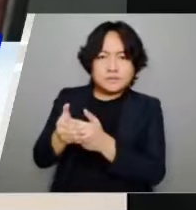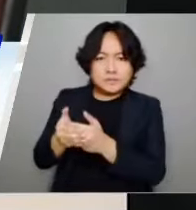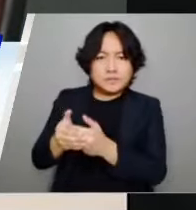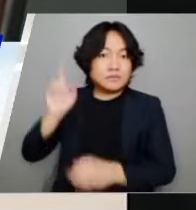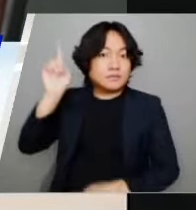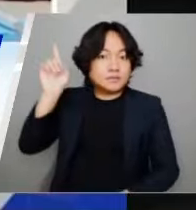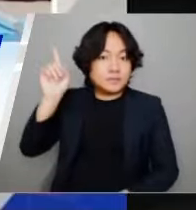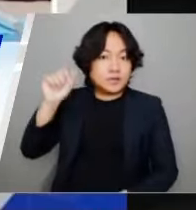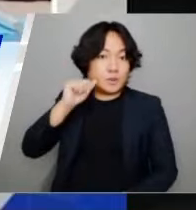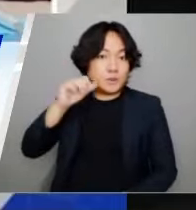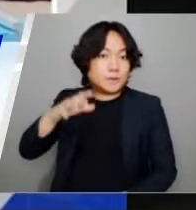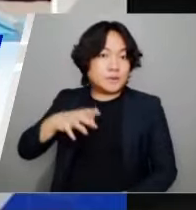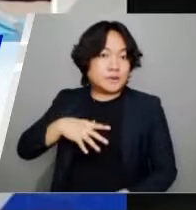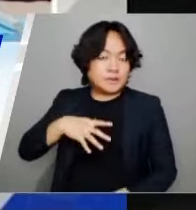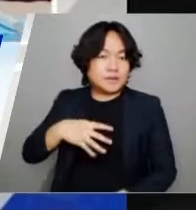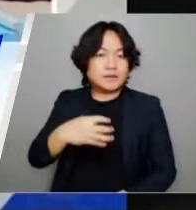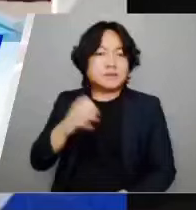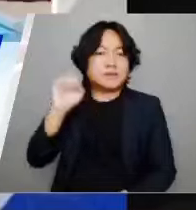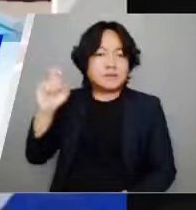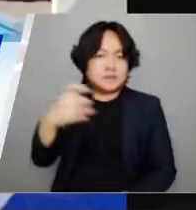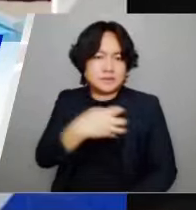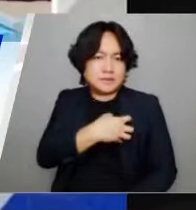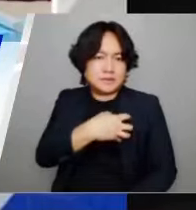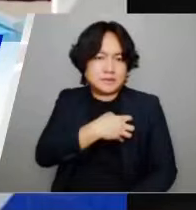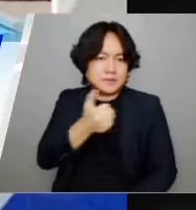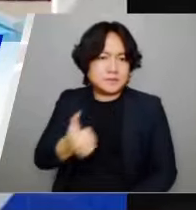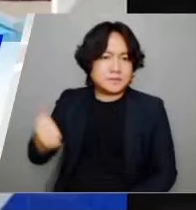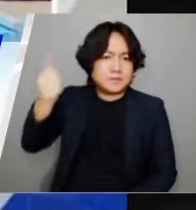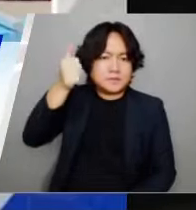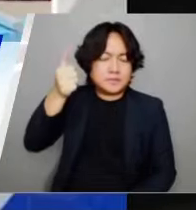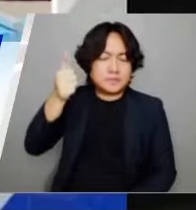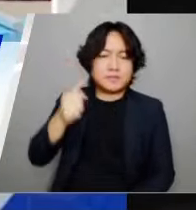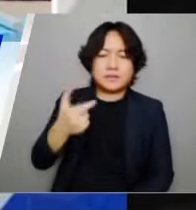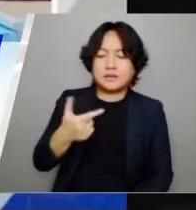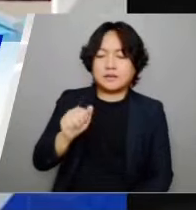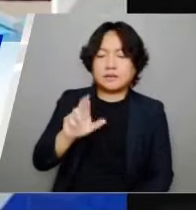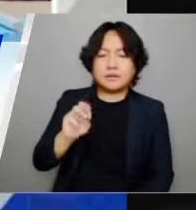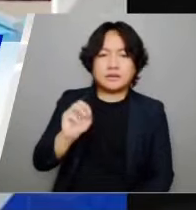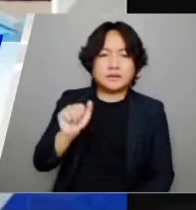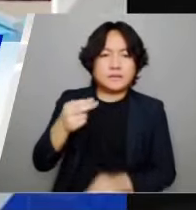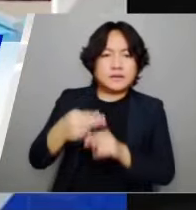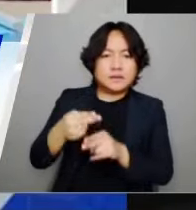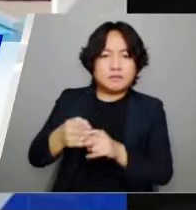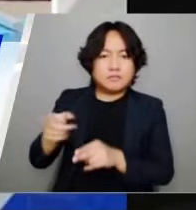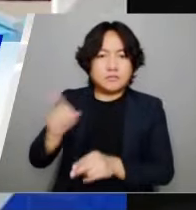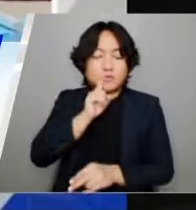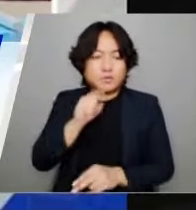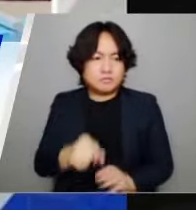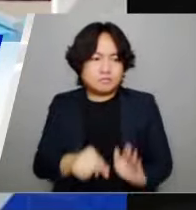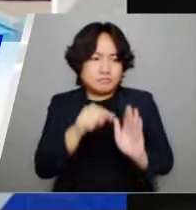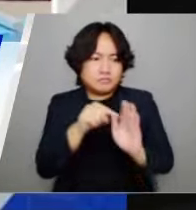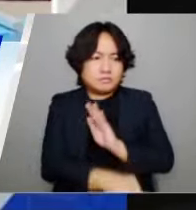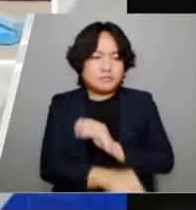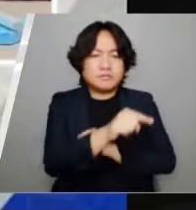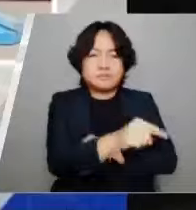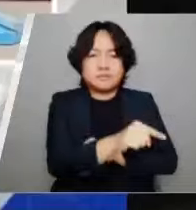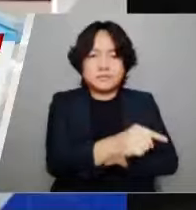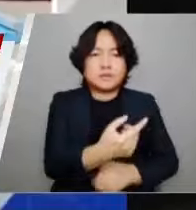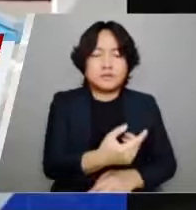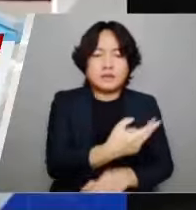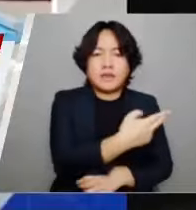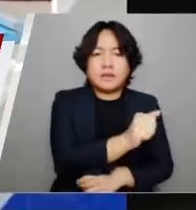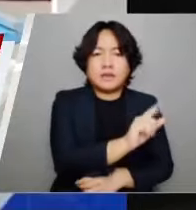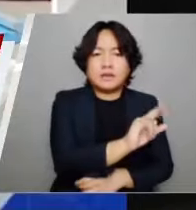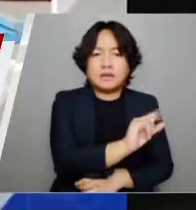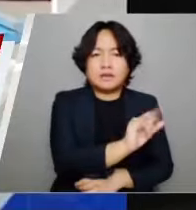garma isang team na nabibilang ng mga pulis ang nagpatumba kay Halili major albotra Mr ch major